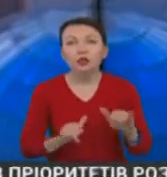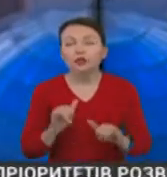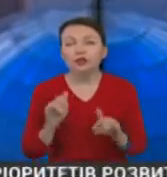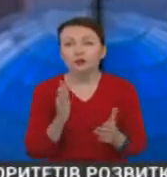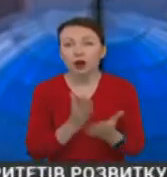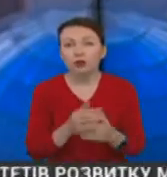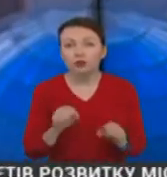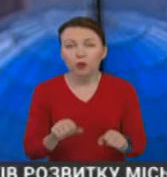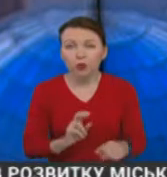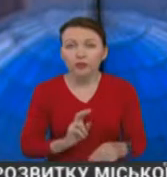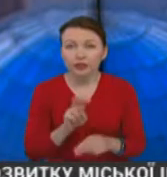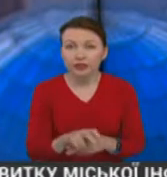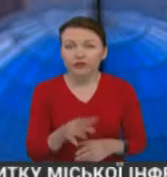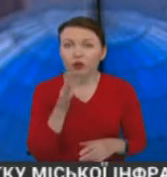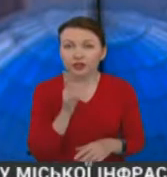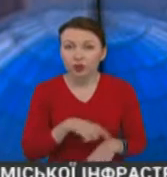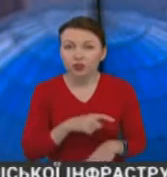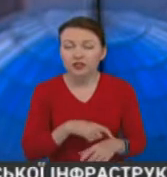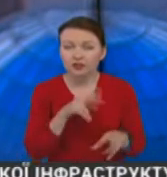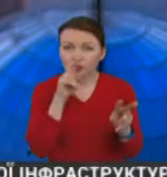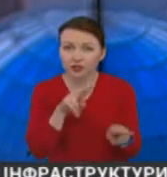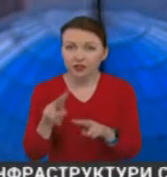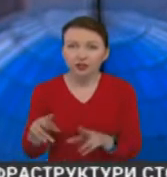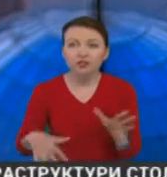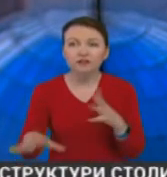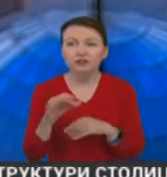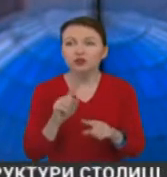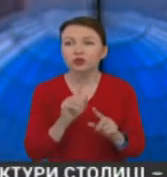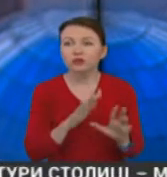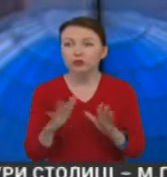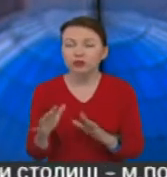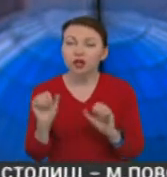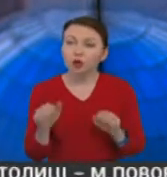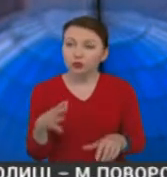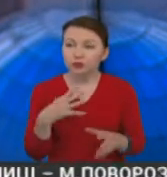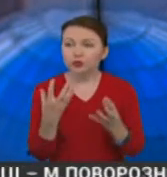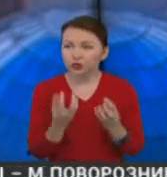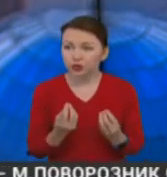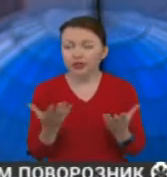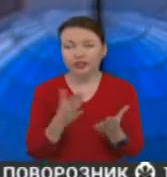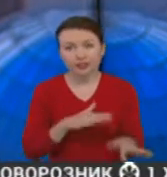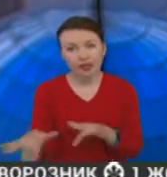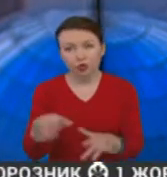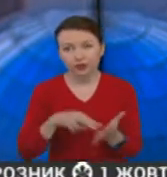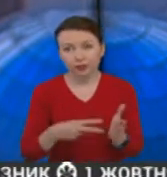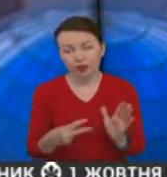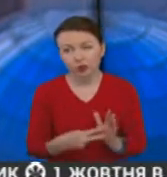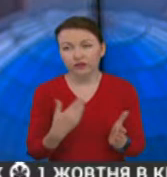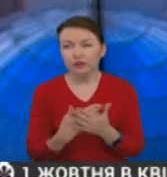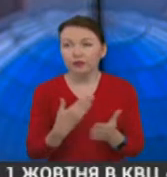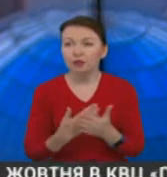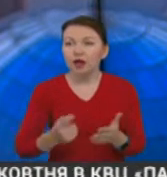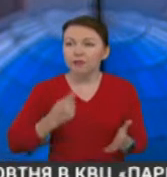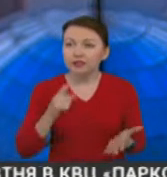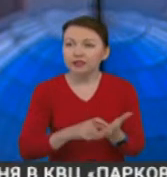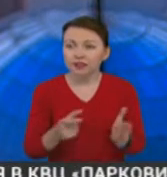змогу приходити, о котрій годині, спостерігати за усім, що відбувається, і, можливо, ще якісь заходи, які заплановані безпосередньо, там,